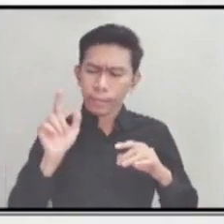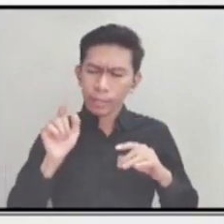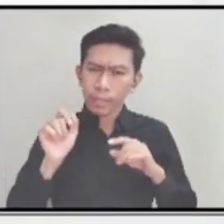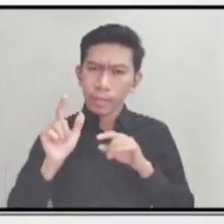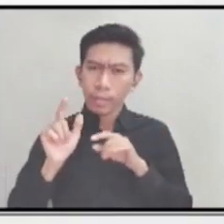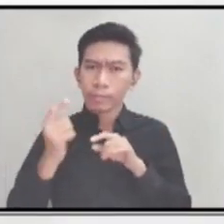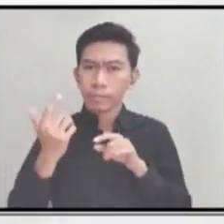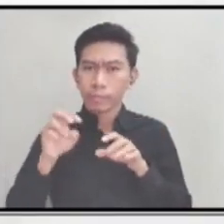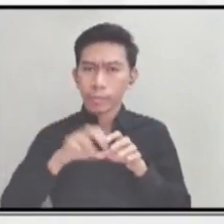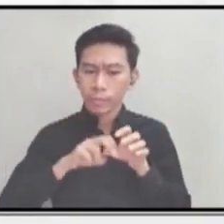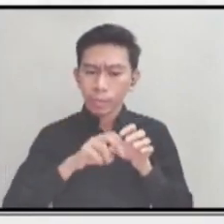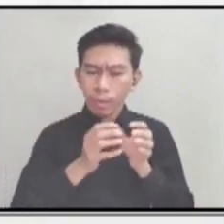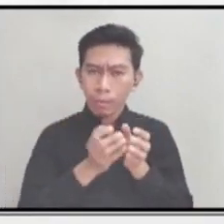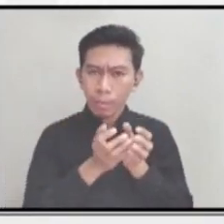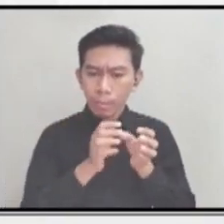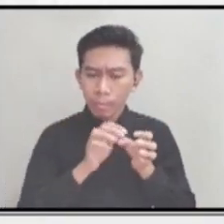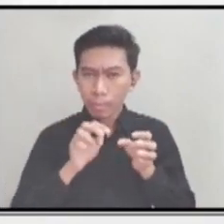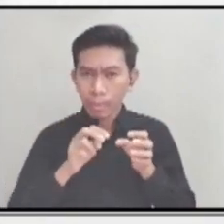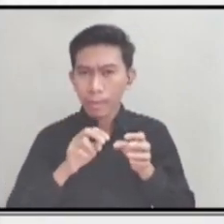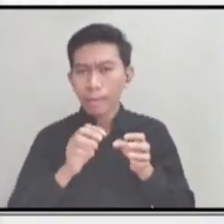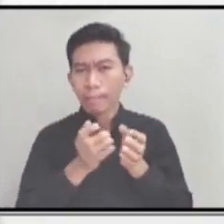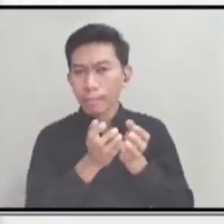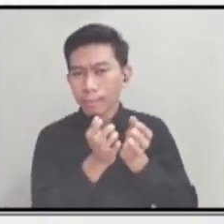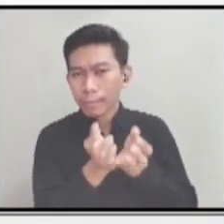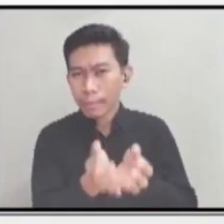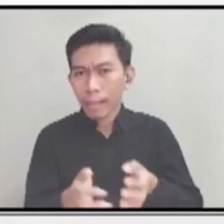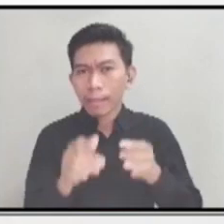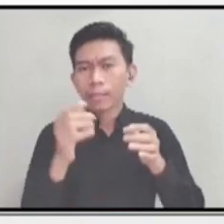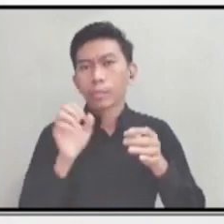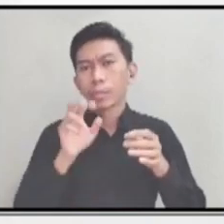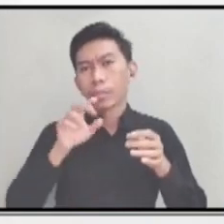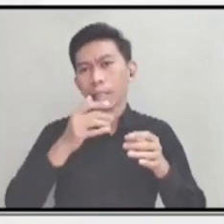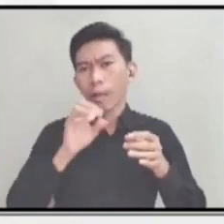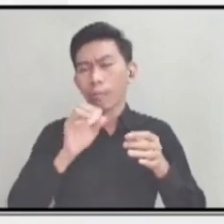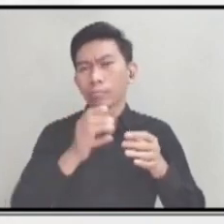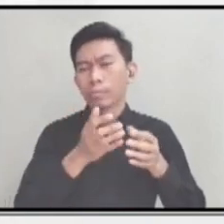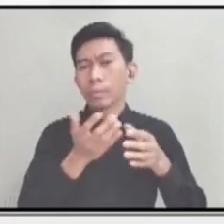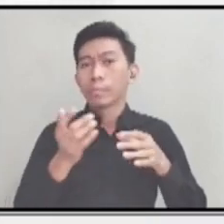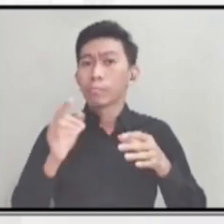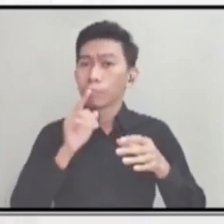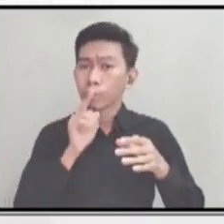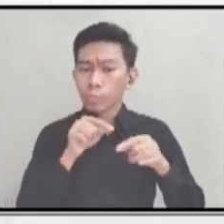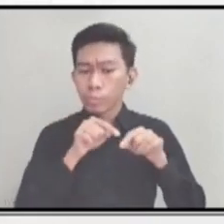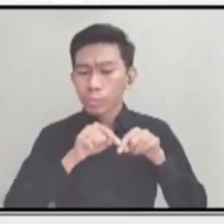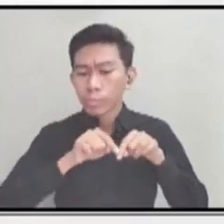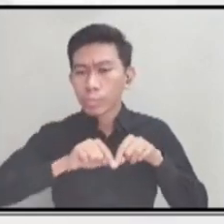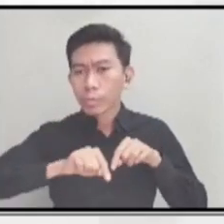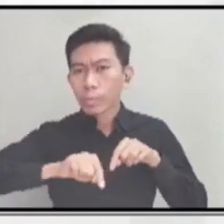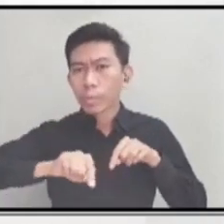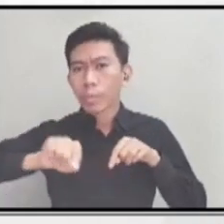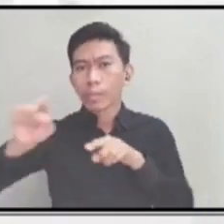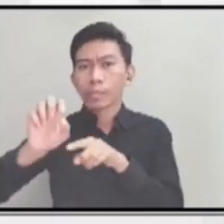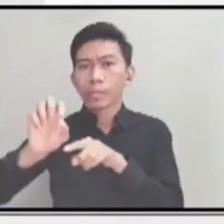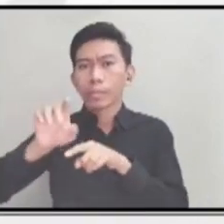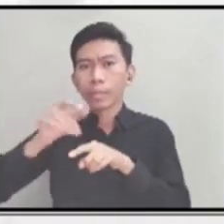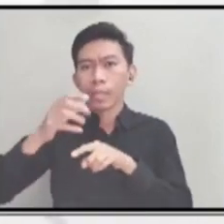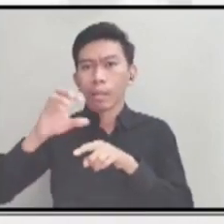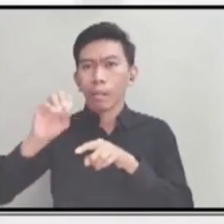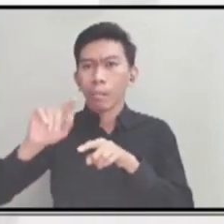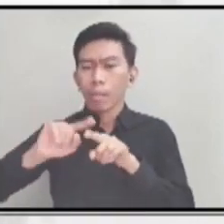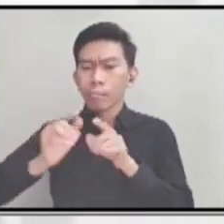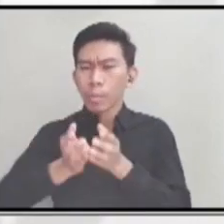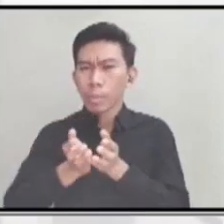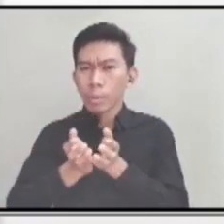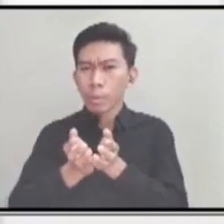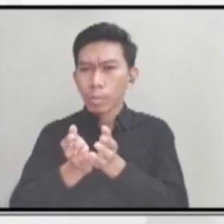City. Ayon sa otoridad, patungo sana sa Surigao City ang bangka nang sumadsad sa mababaw na tubig sa Buntog